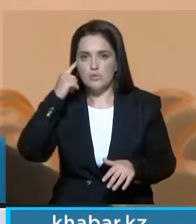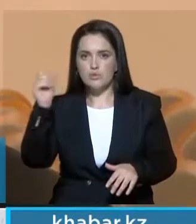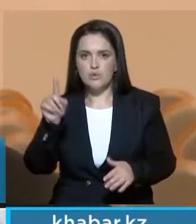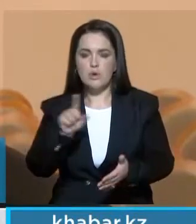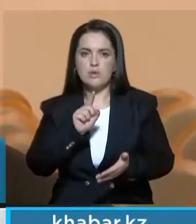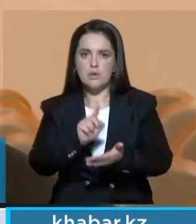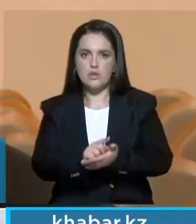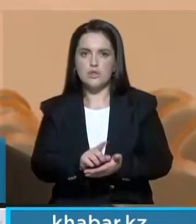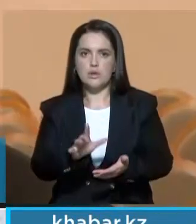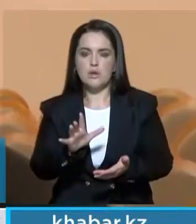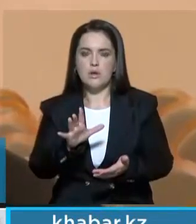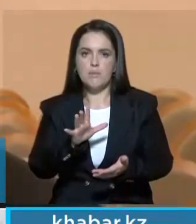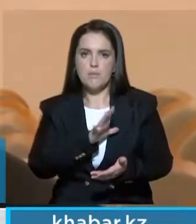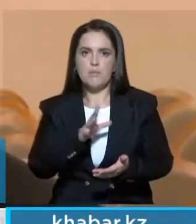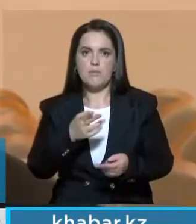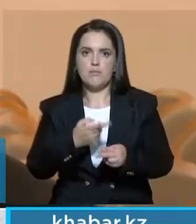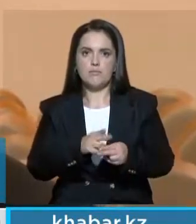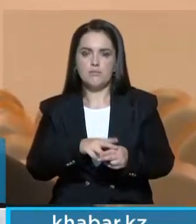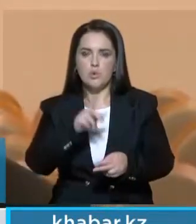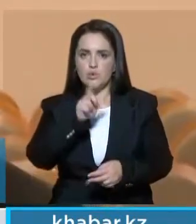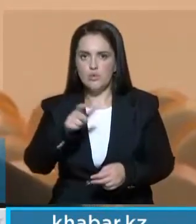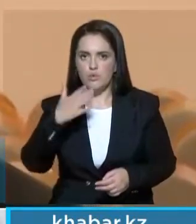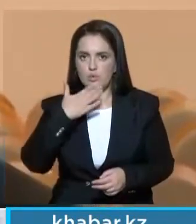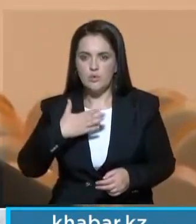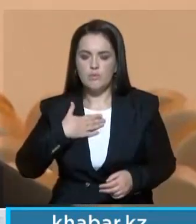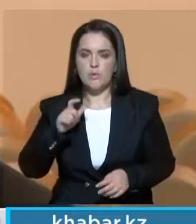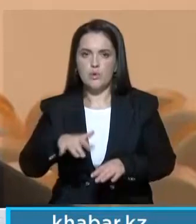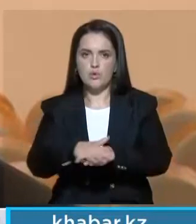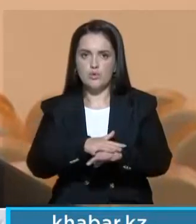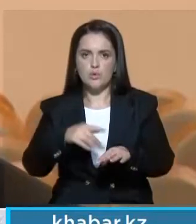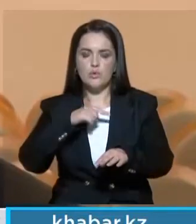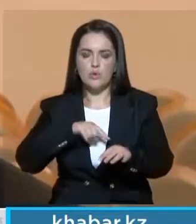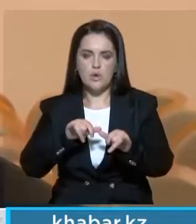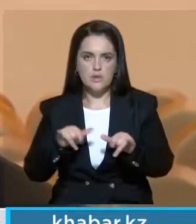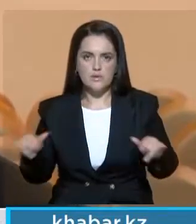должны быть, ведь они пробуждают дух патриотизма и способствуют духовному развитию.